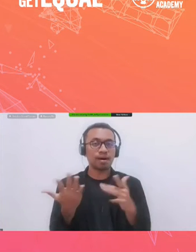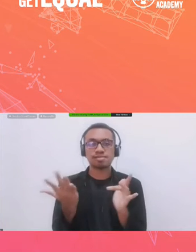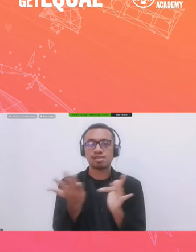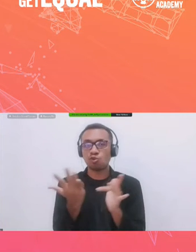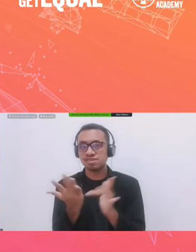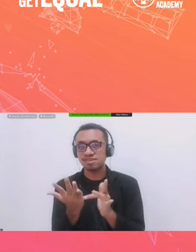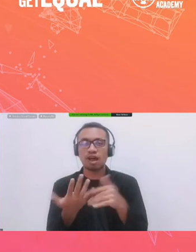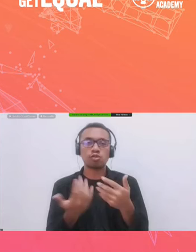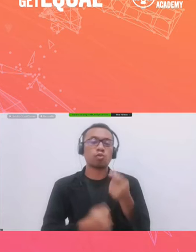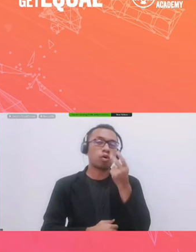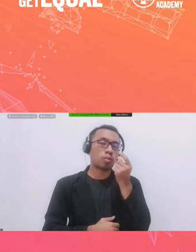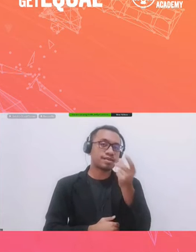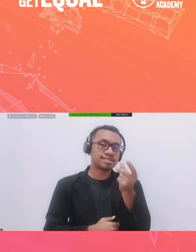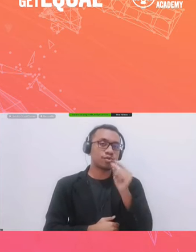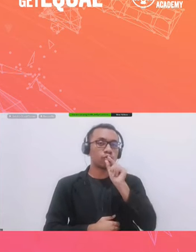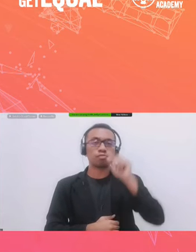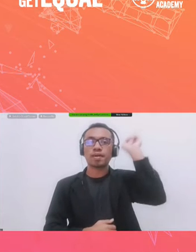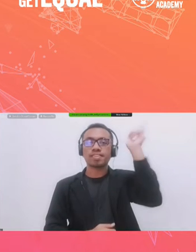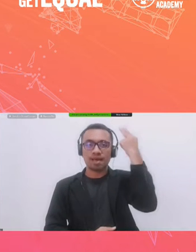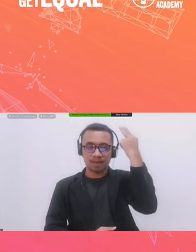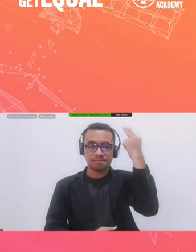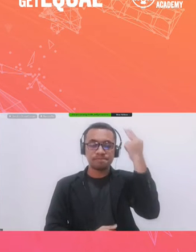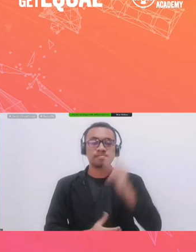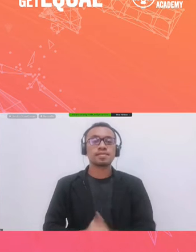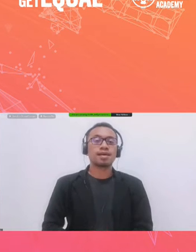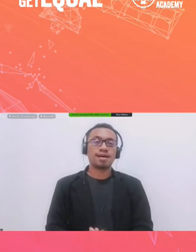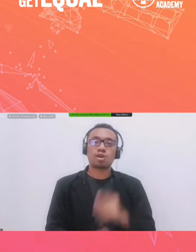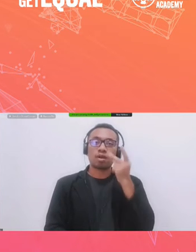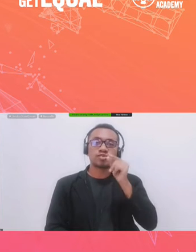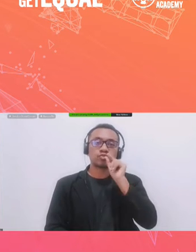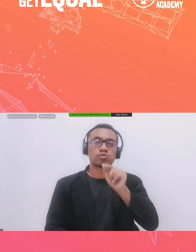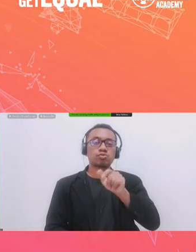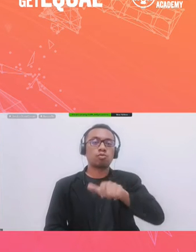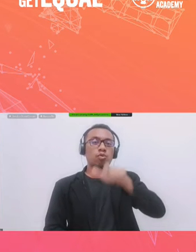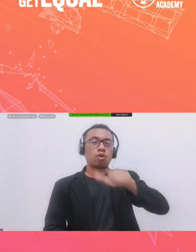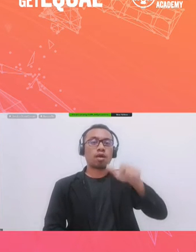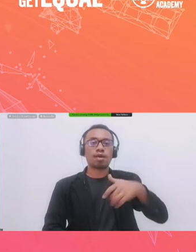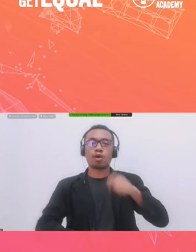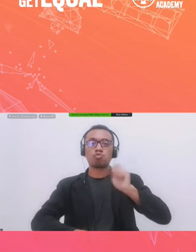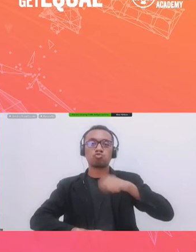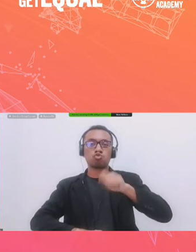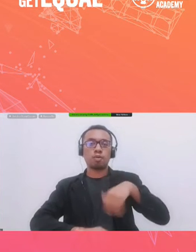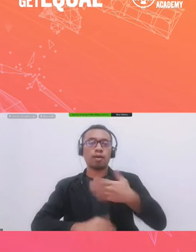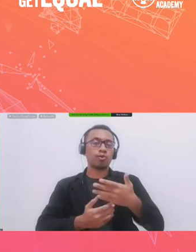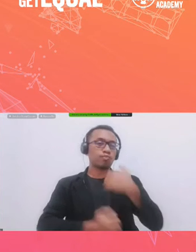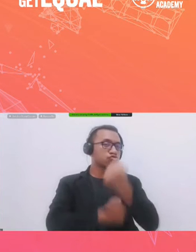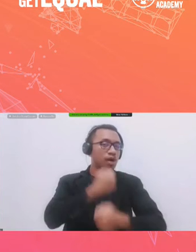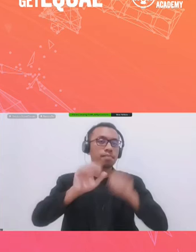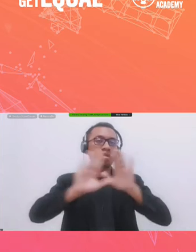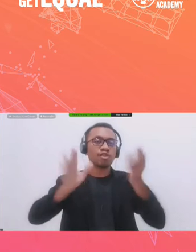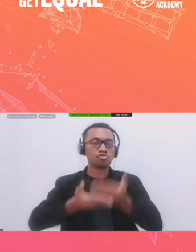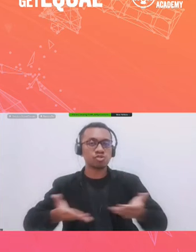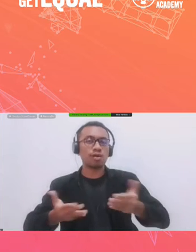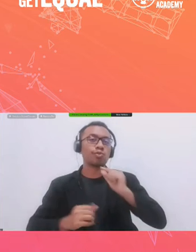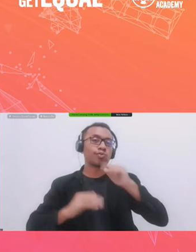atau rekomendasi kepada pemerintah, kepada penegak hukum, kepada perusahaan media sosial, dan juga kepada komunitas,